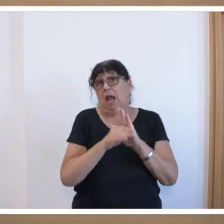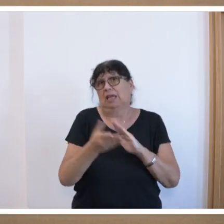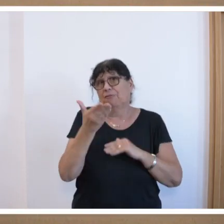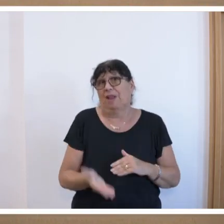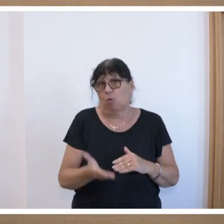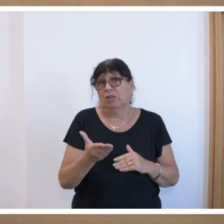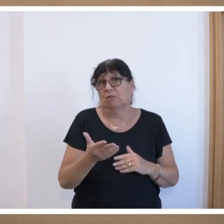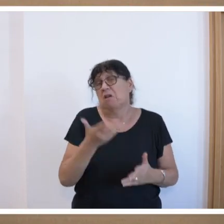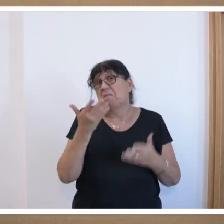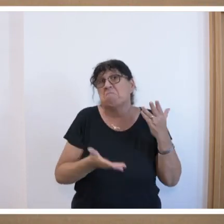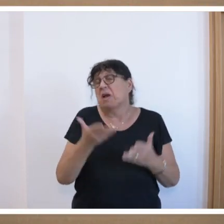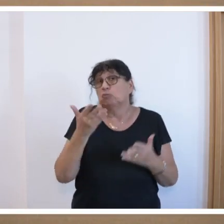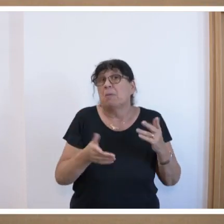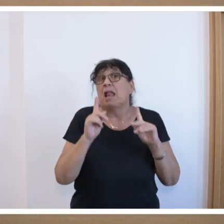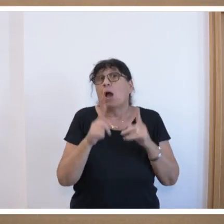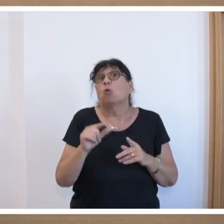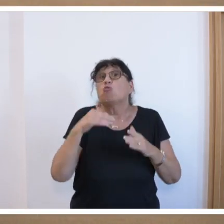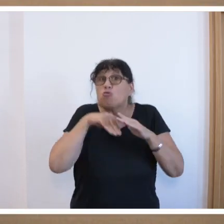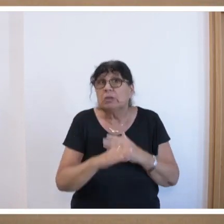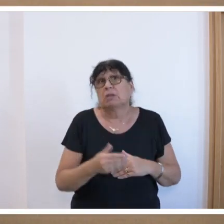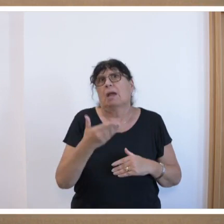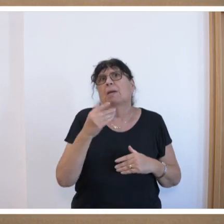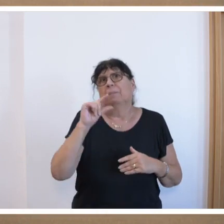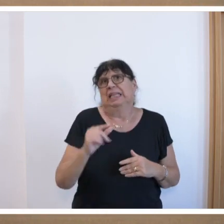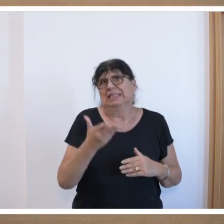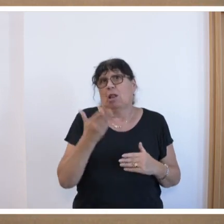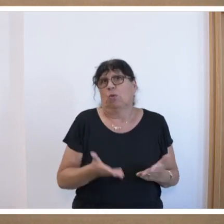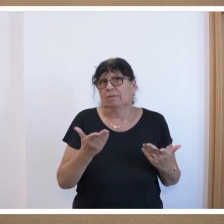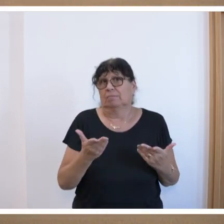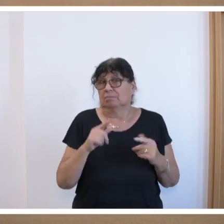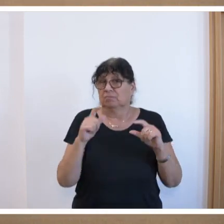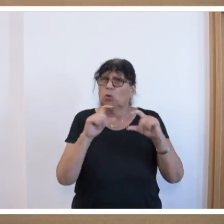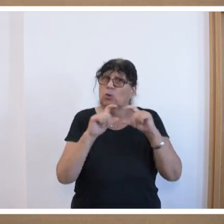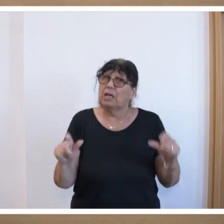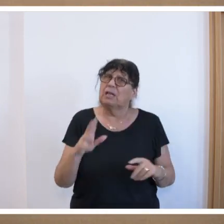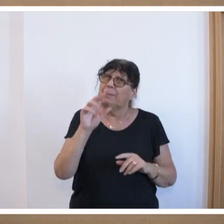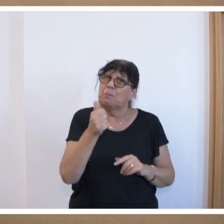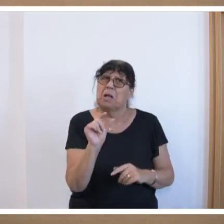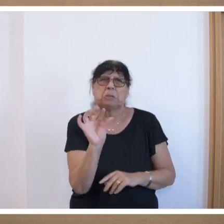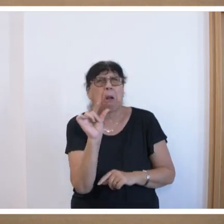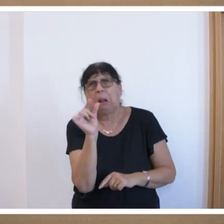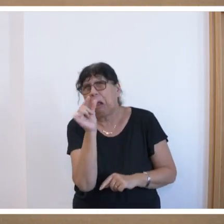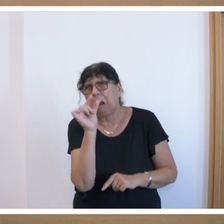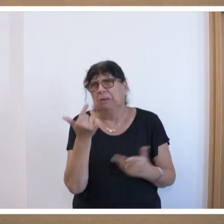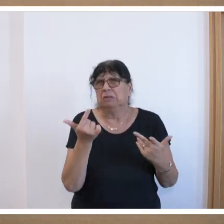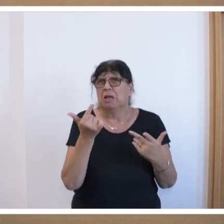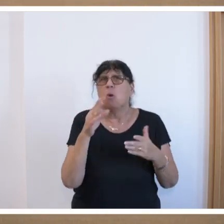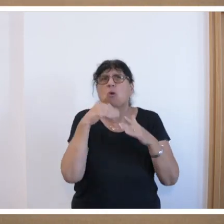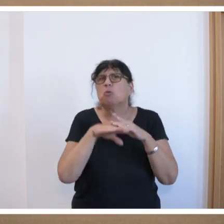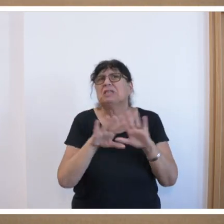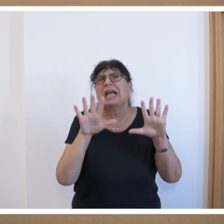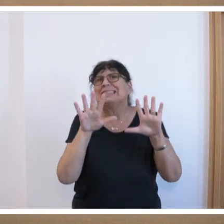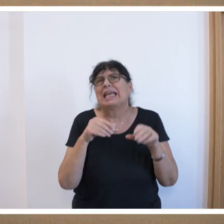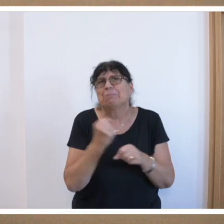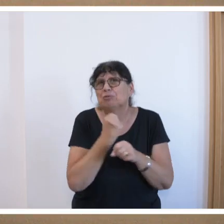liegt, stellenweise sogar unter dem Mindestlohn. Die Unternehmen sind meist so klein, in der Regel unter 10